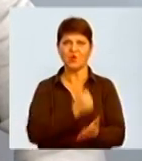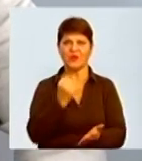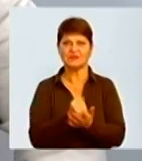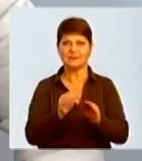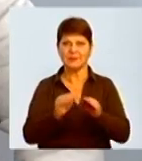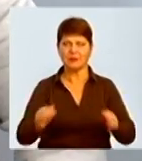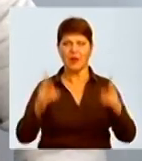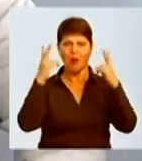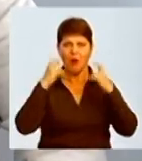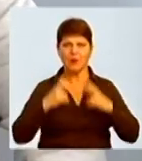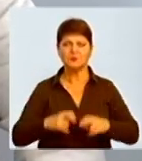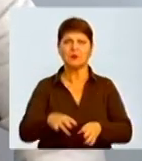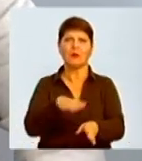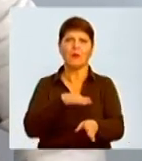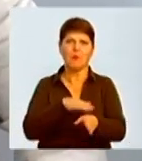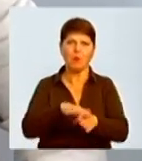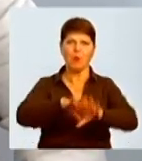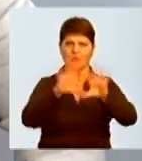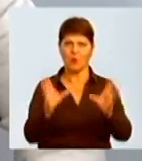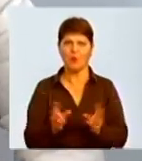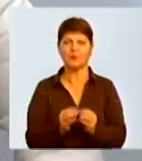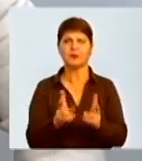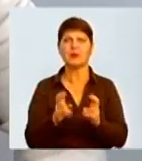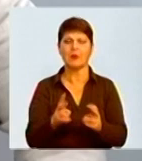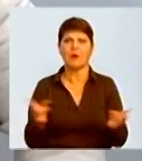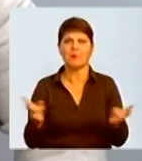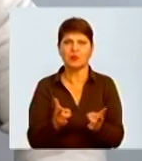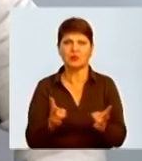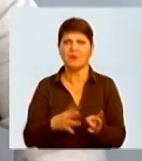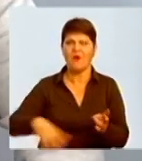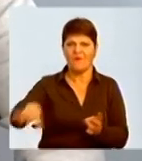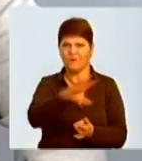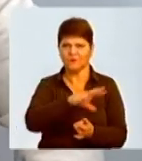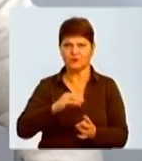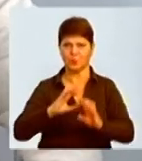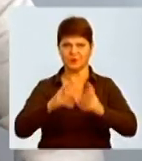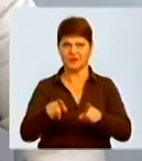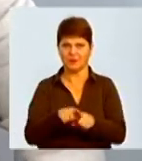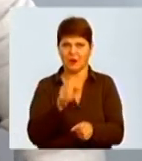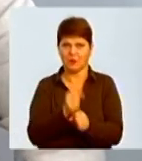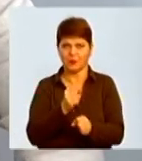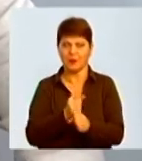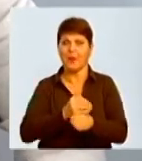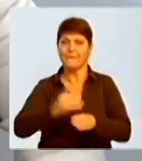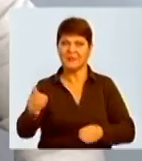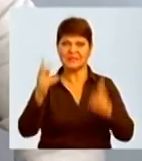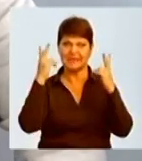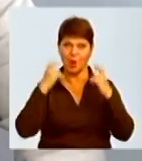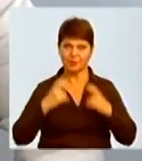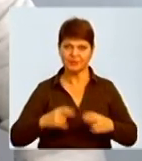пацієнтів в повному обсязі, так як потрібно, так як це робиться в усьому світі. І після тільки до обстеження, після